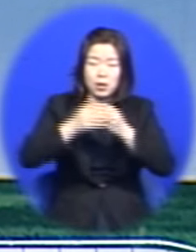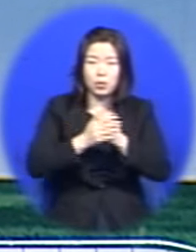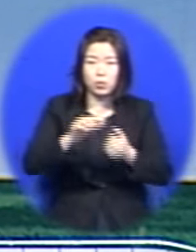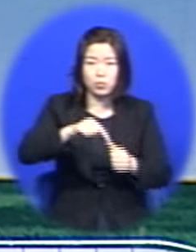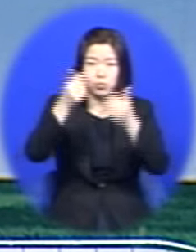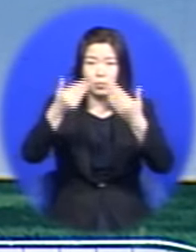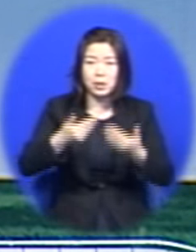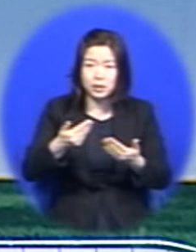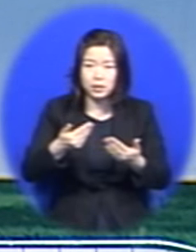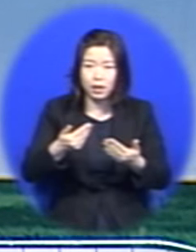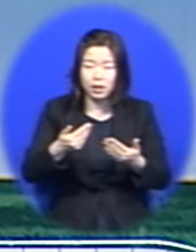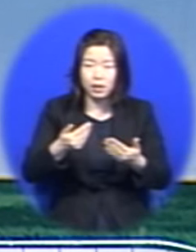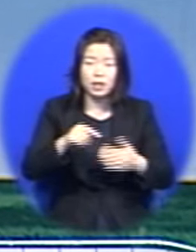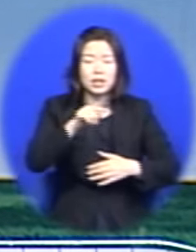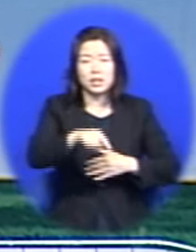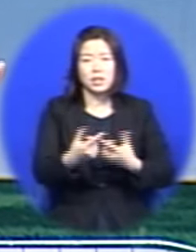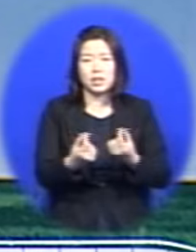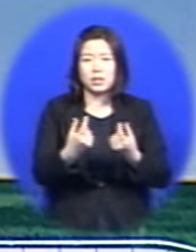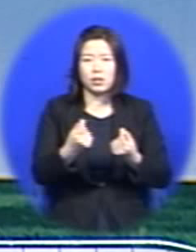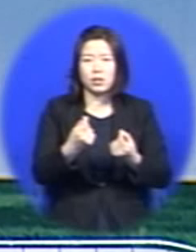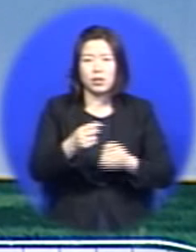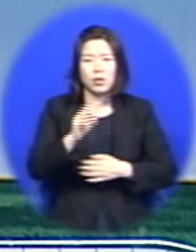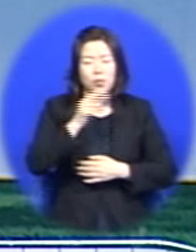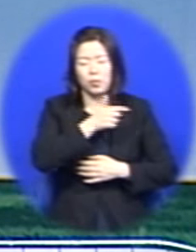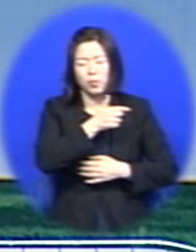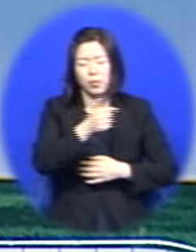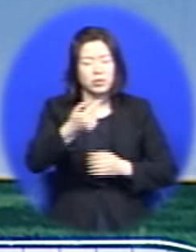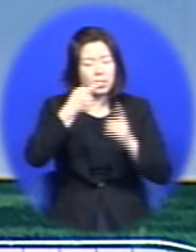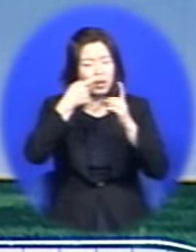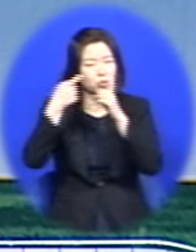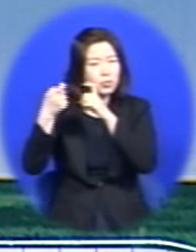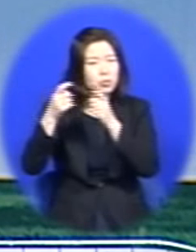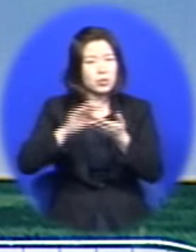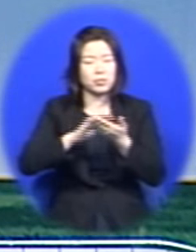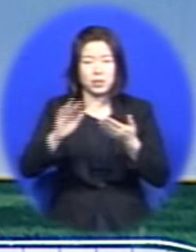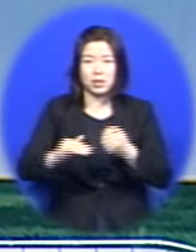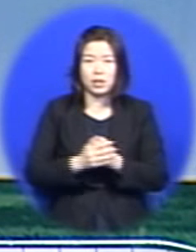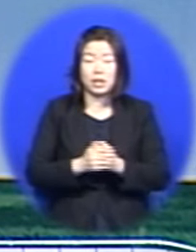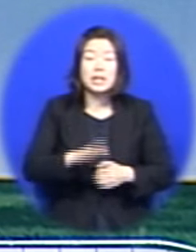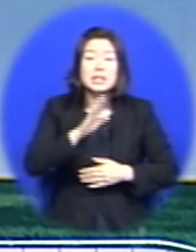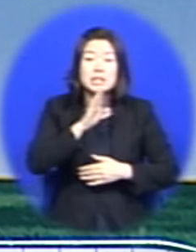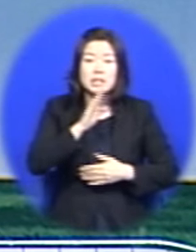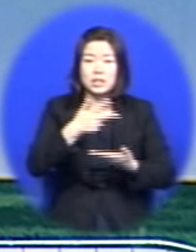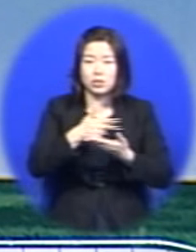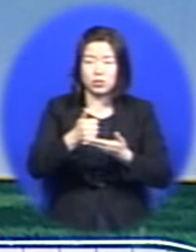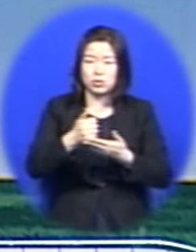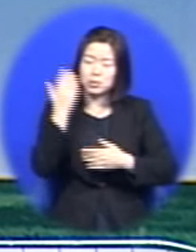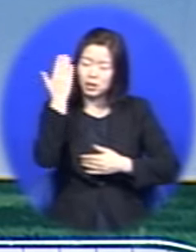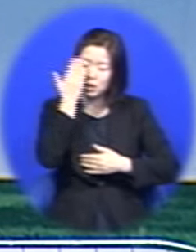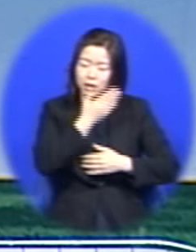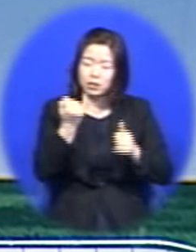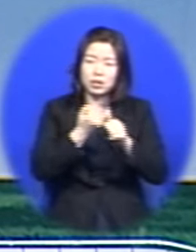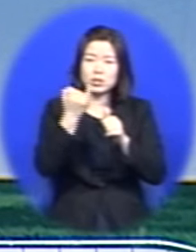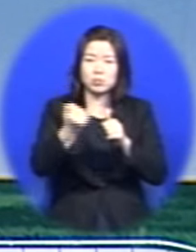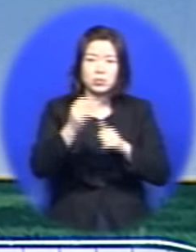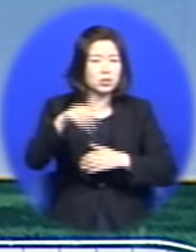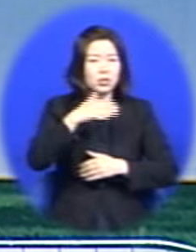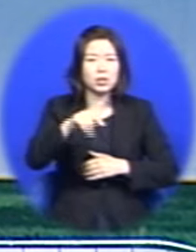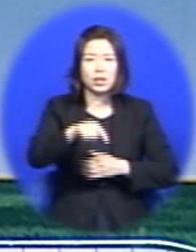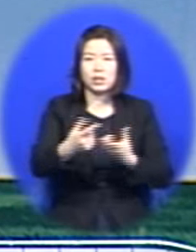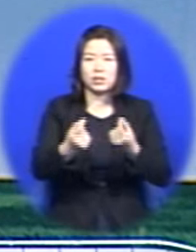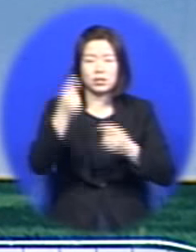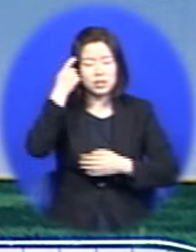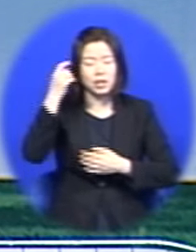받는다. 그건 굉장한 미혹이에요. 진짜 주님의 정결한 신부는 절대로 그렇게 생각 안